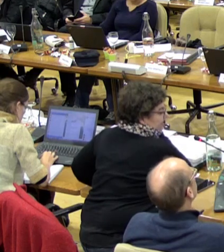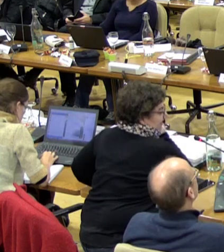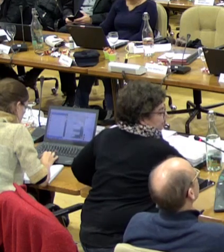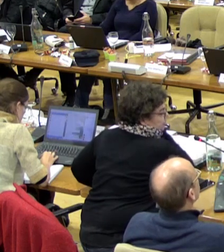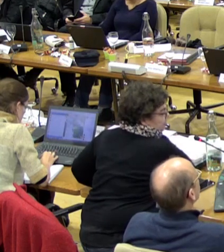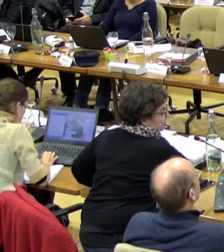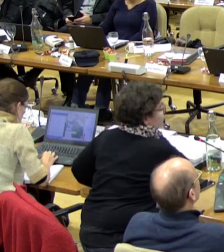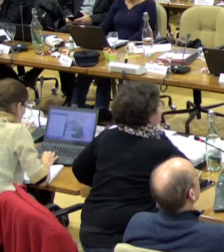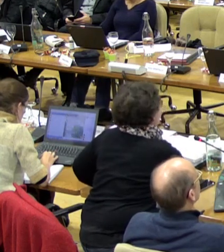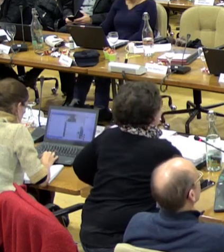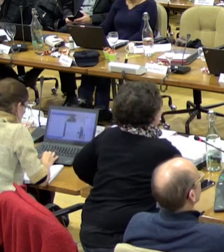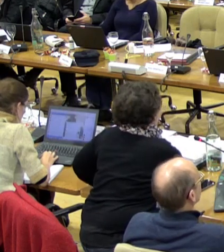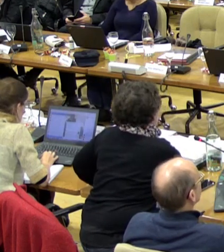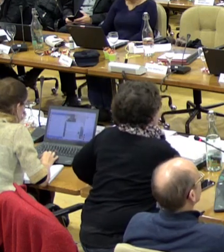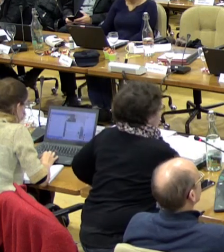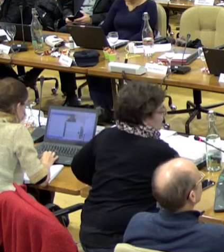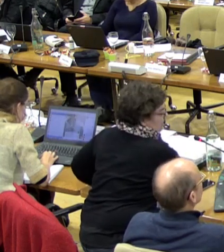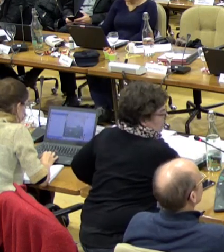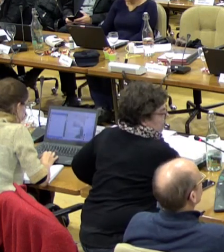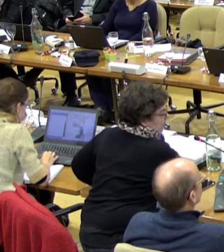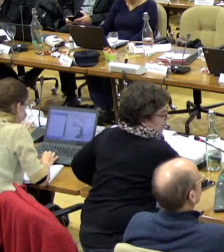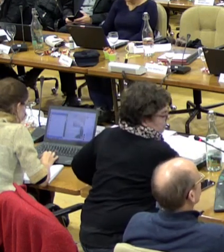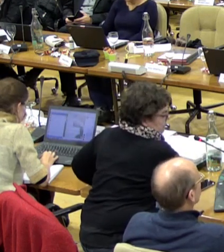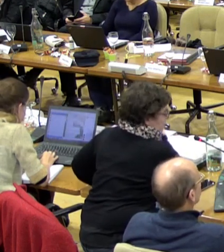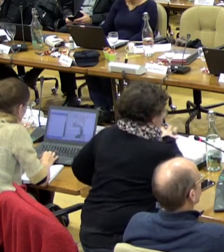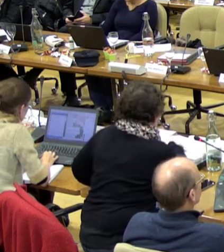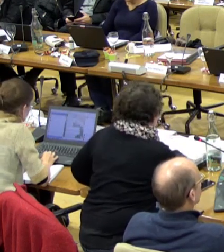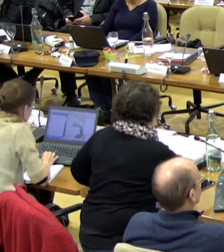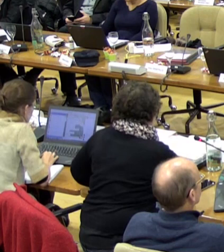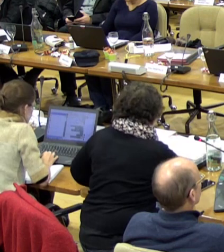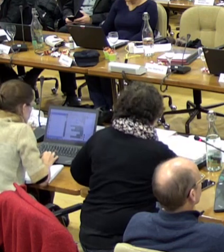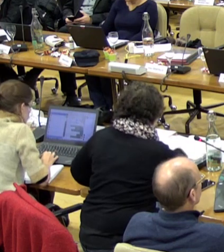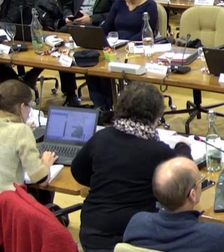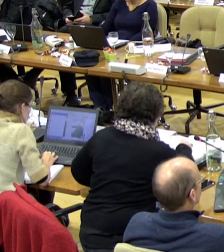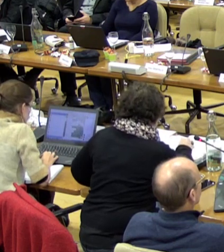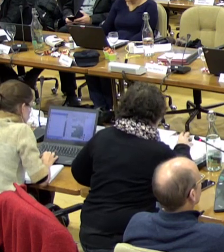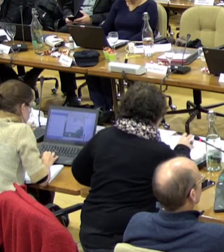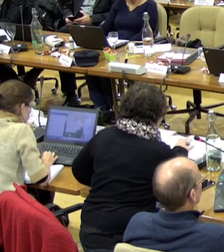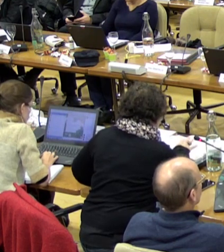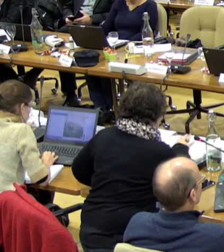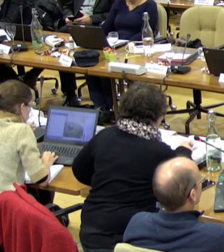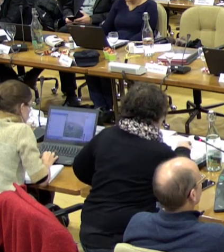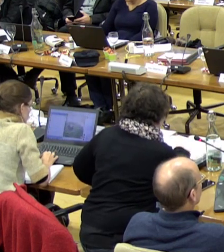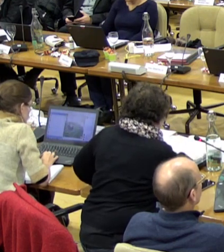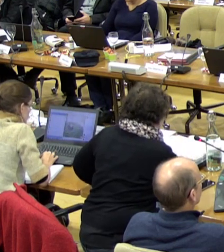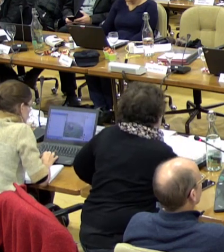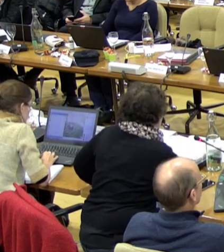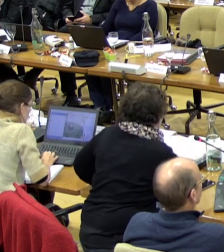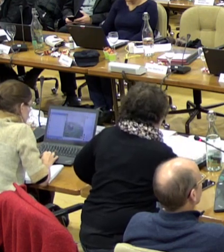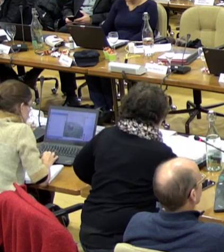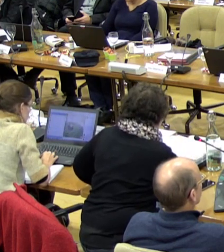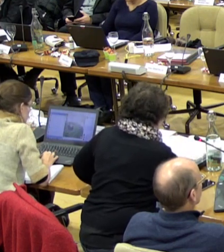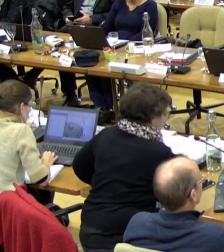fête ya un changement des autorisations de programme assez pas appel à projets en fait au départ on devait travailler sur des opérations